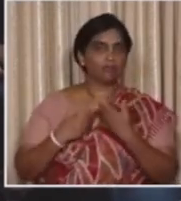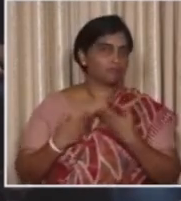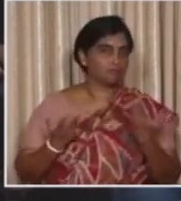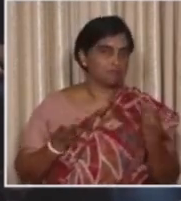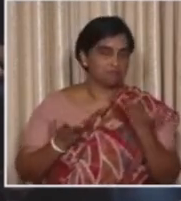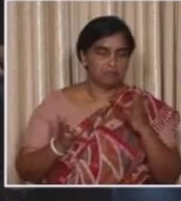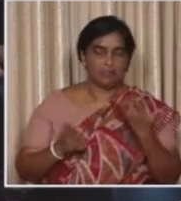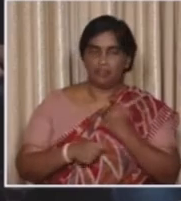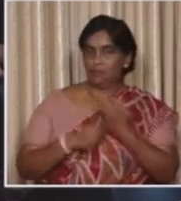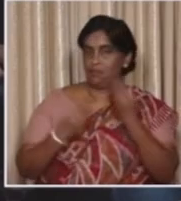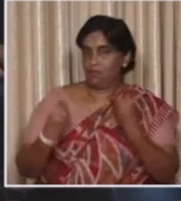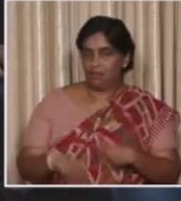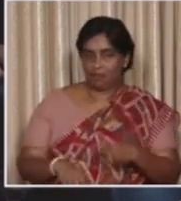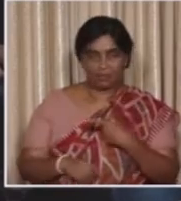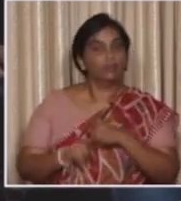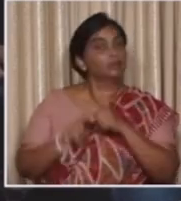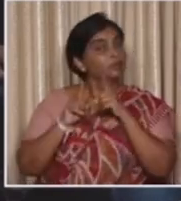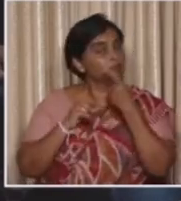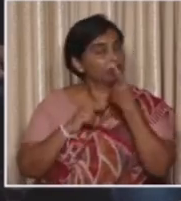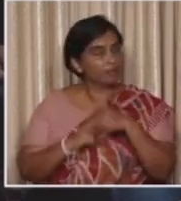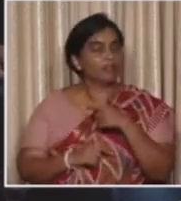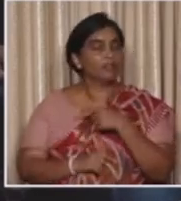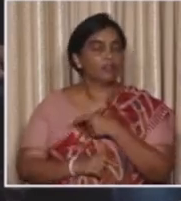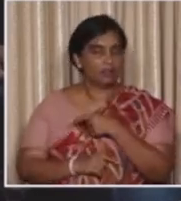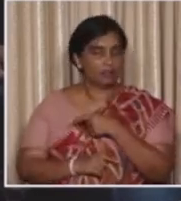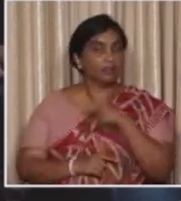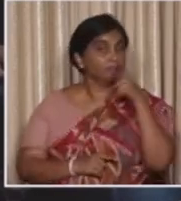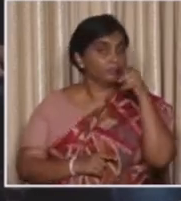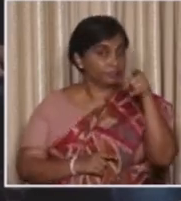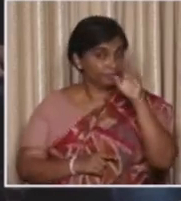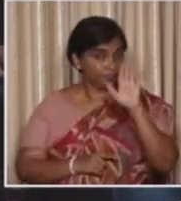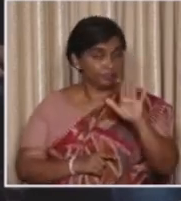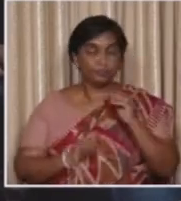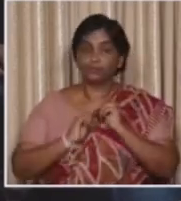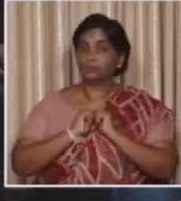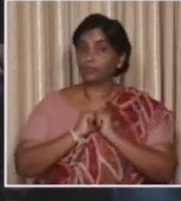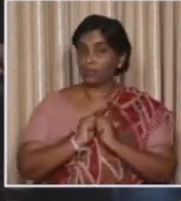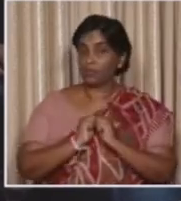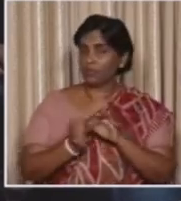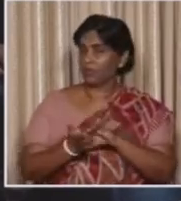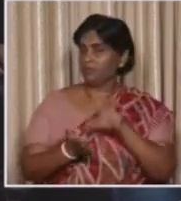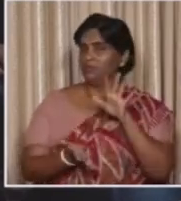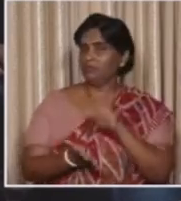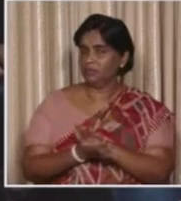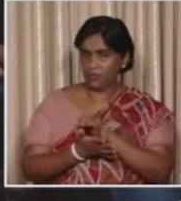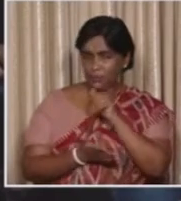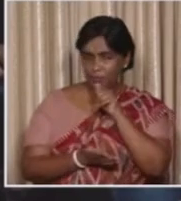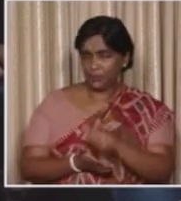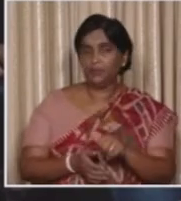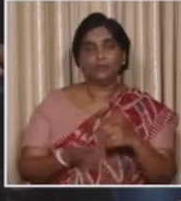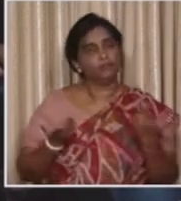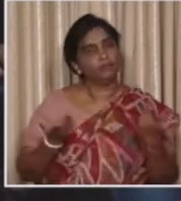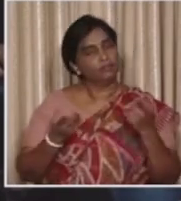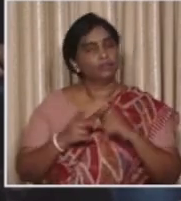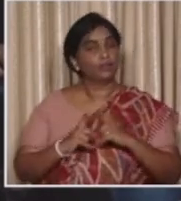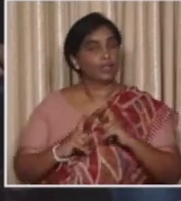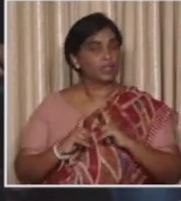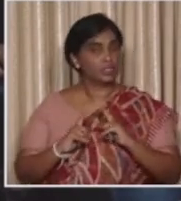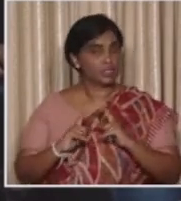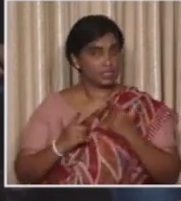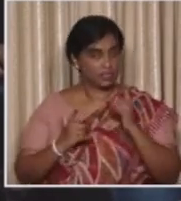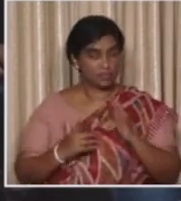වෙලා තියෙනවා. එතෙන්දී ඔවුන්ගේ රැකියාවේ ස්ථිරතාවය, ඒ වගේම ජීවත්